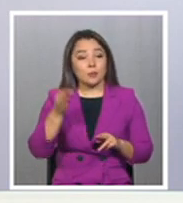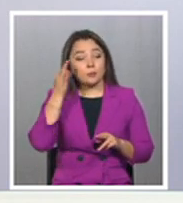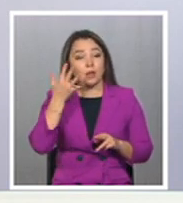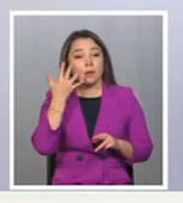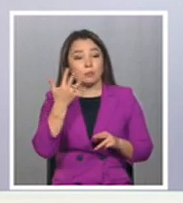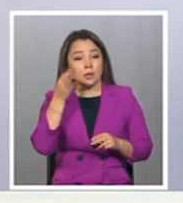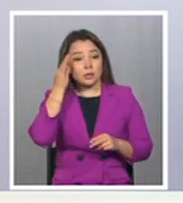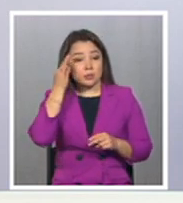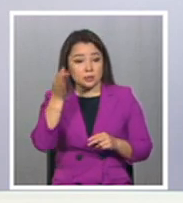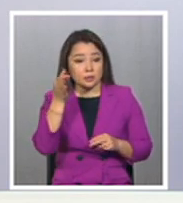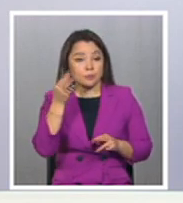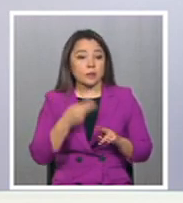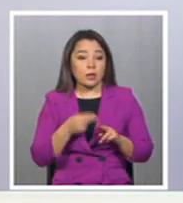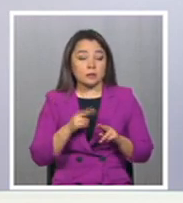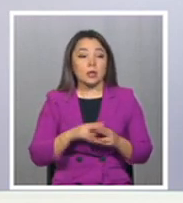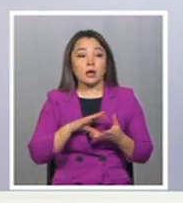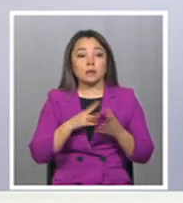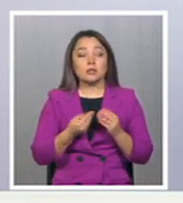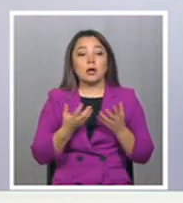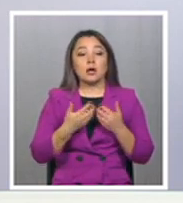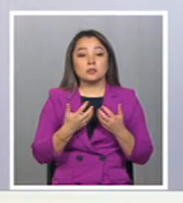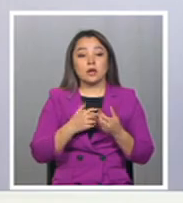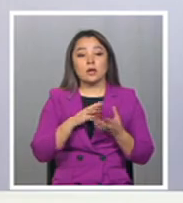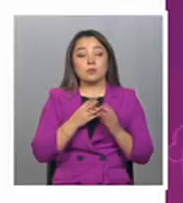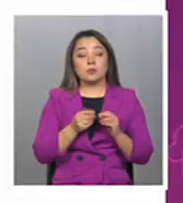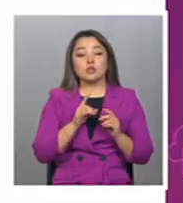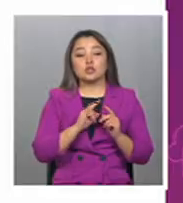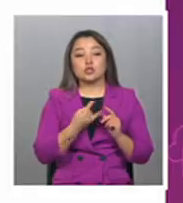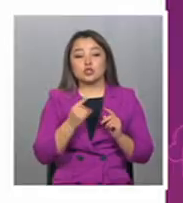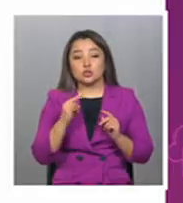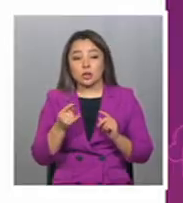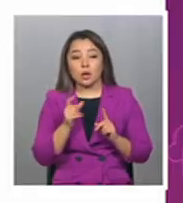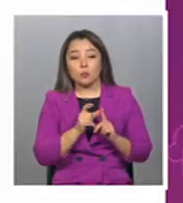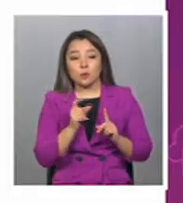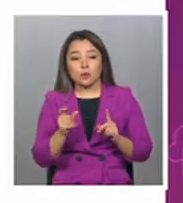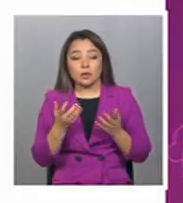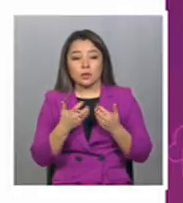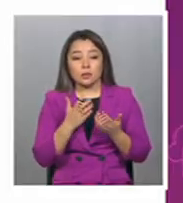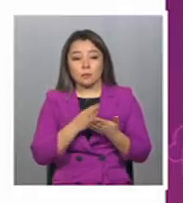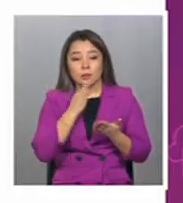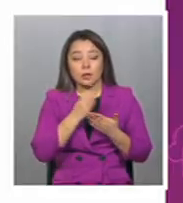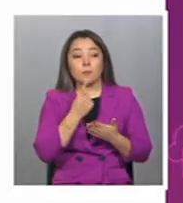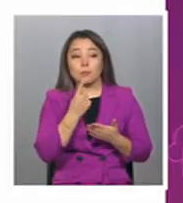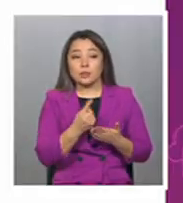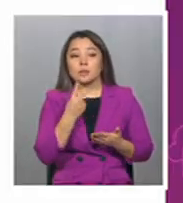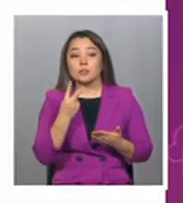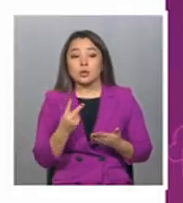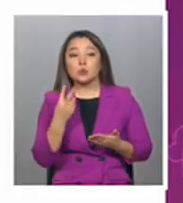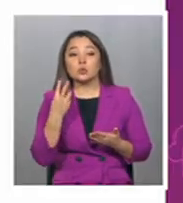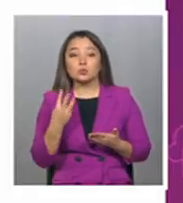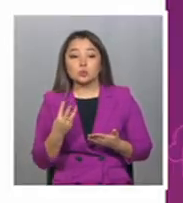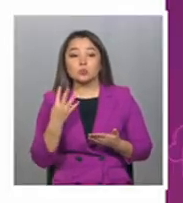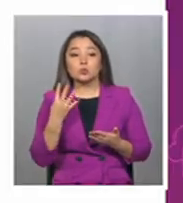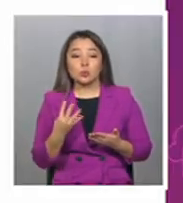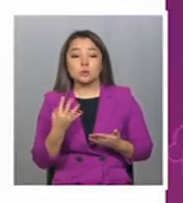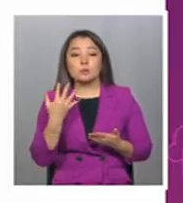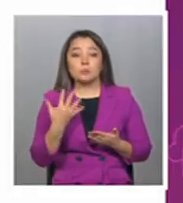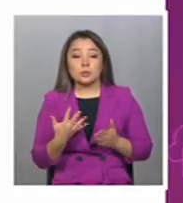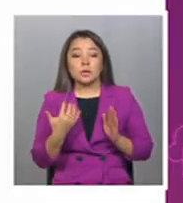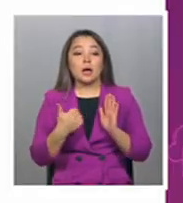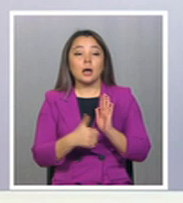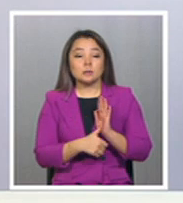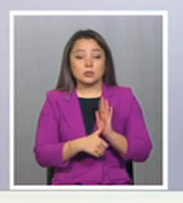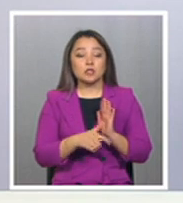бүтініміз қанша кішкентай бөліктерге бөлінген, соны санайық балалар. 1, 2, 3, 4, 5,